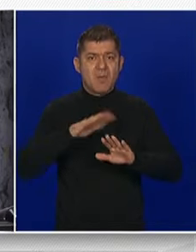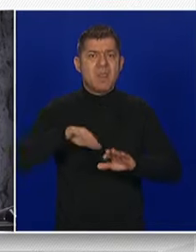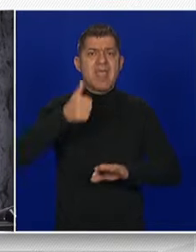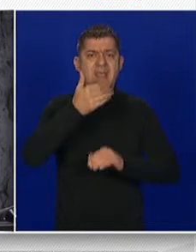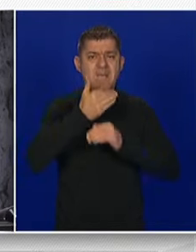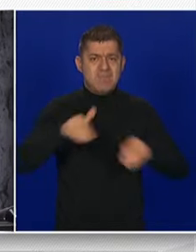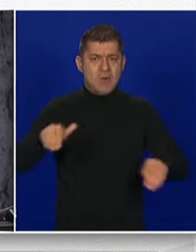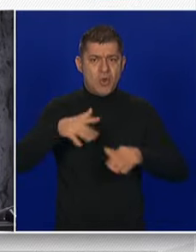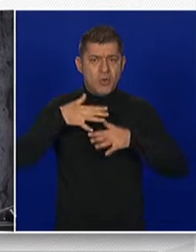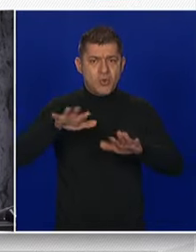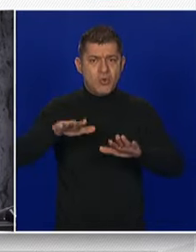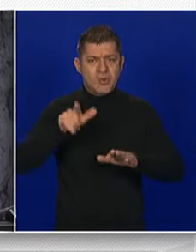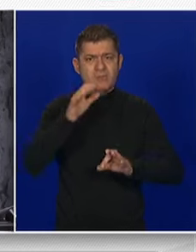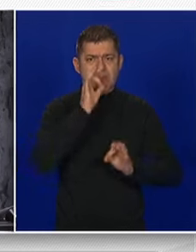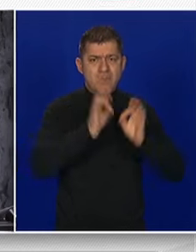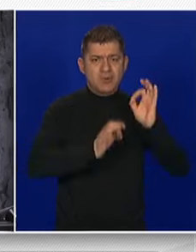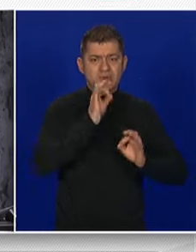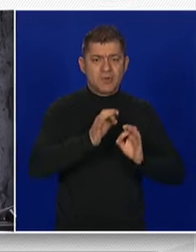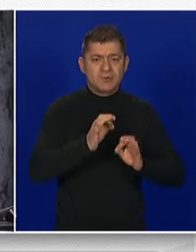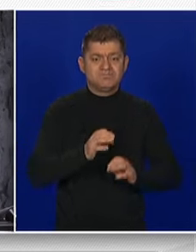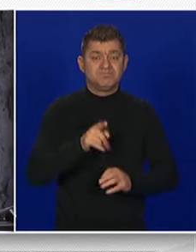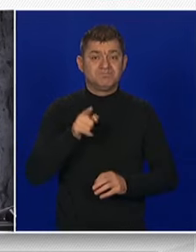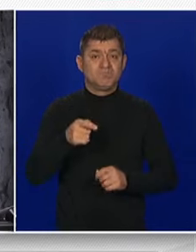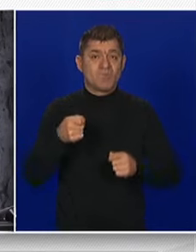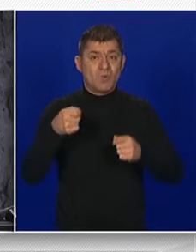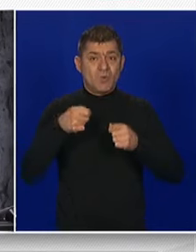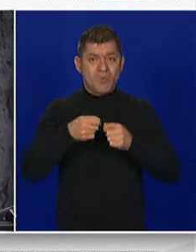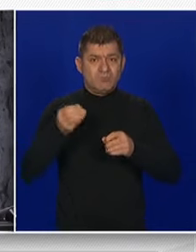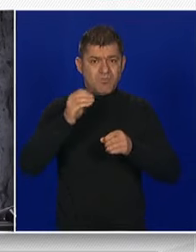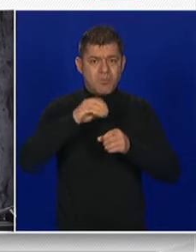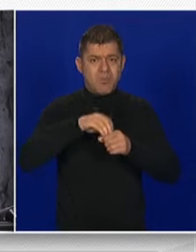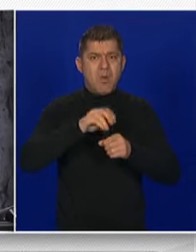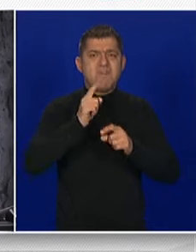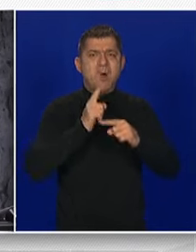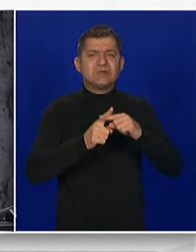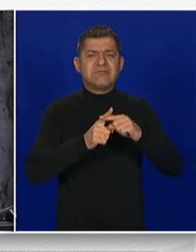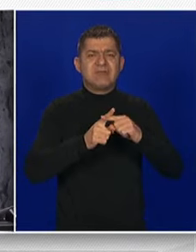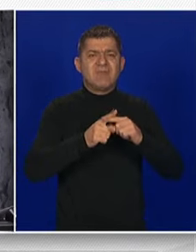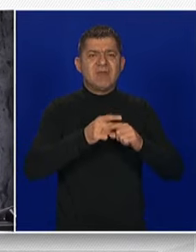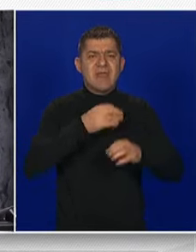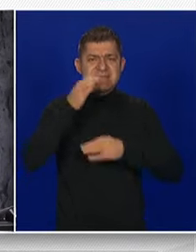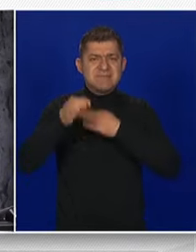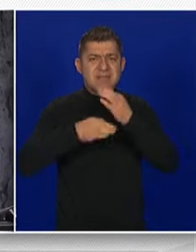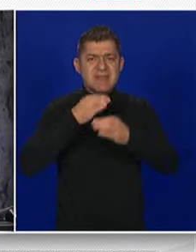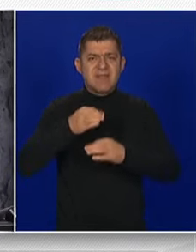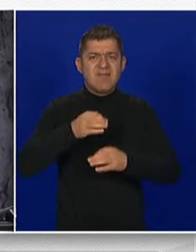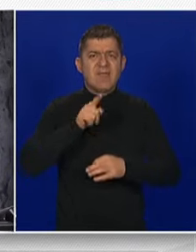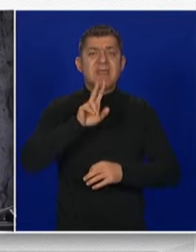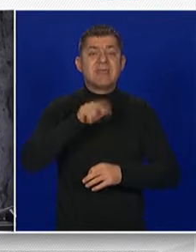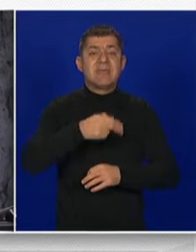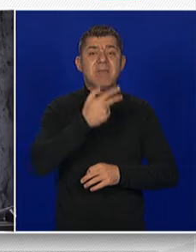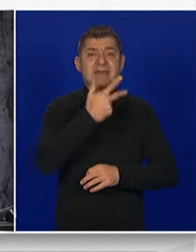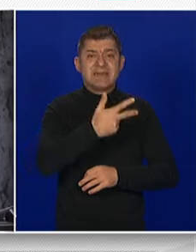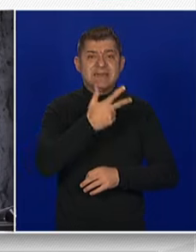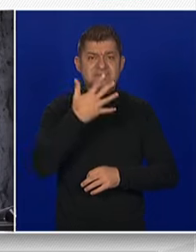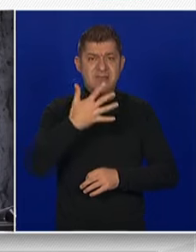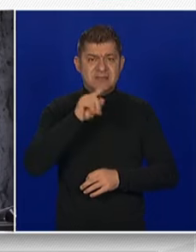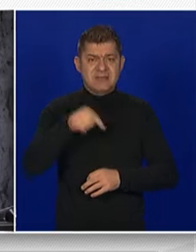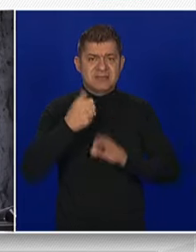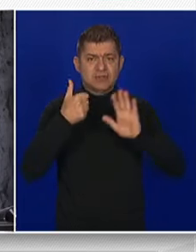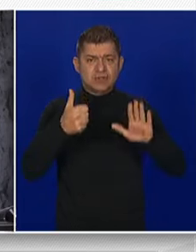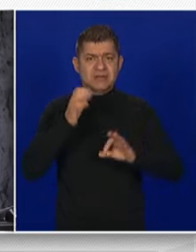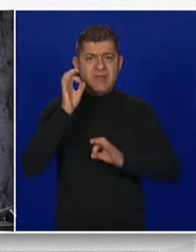stanovnika. Što se tiče udjela pozitivnih testova, on je u zadnjih 14 dana kod nas 35,6%,